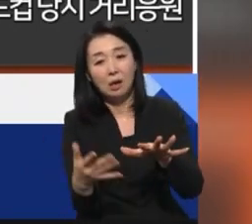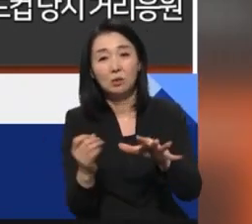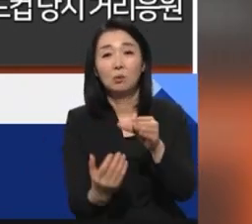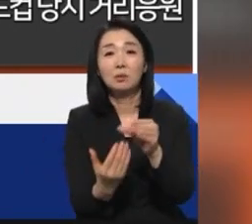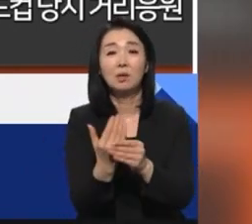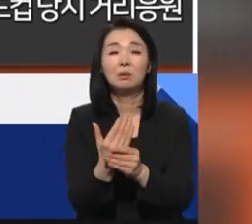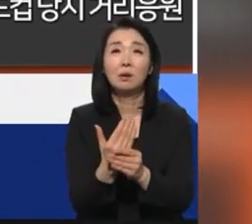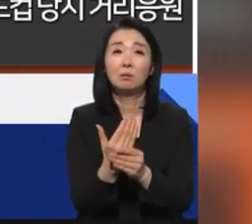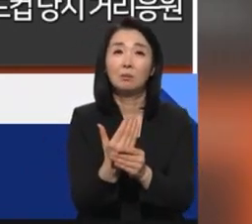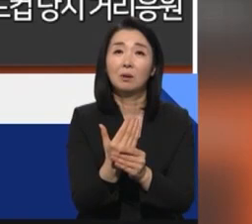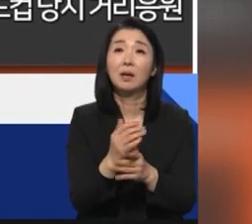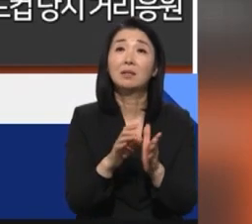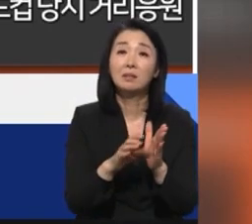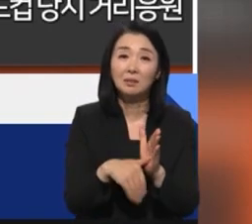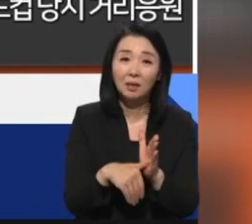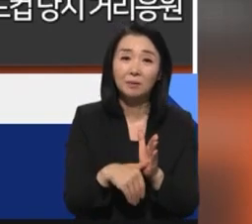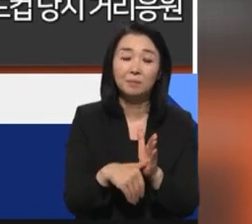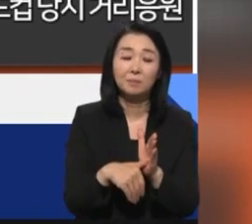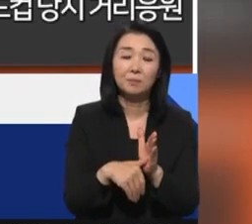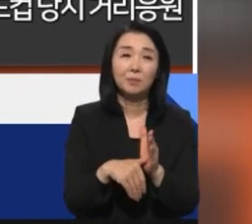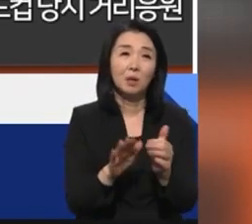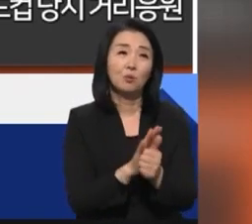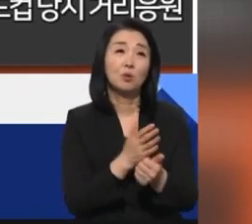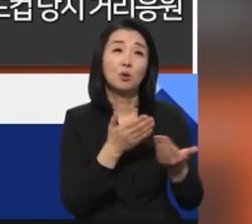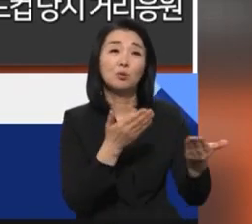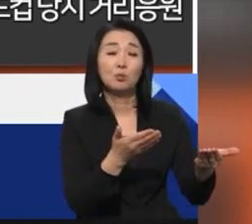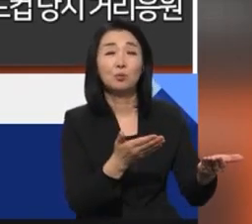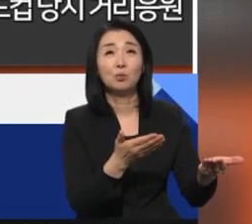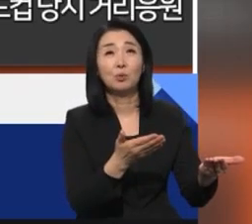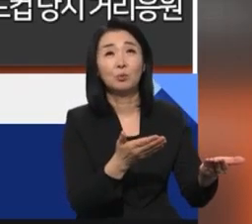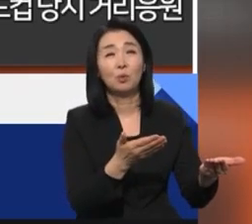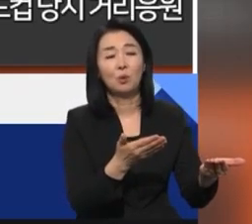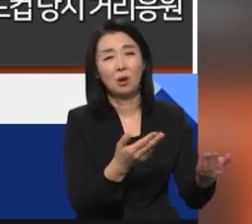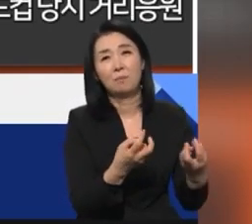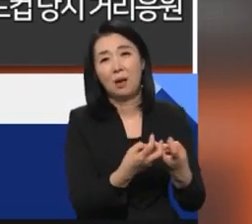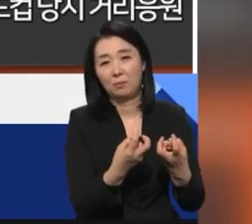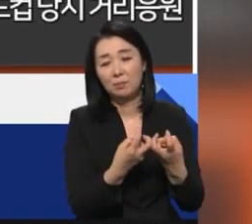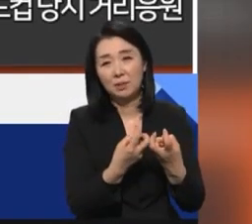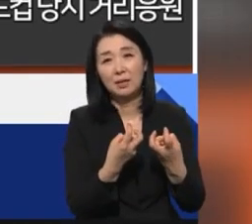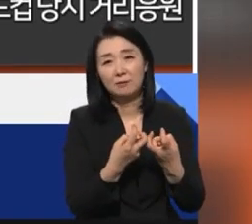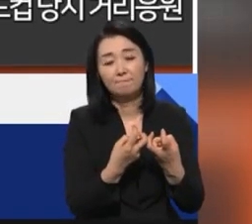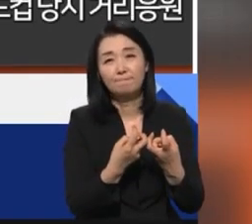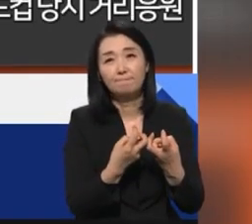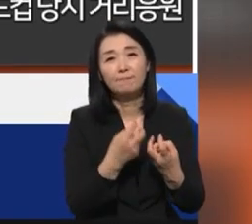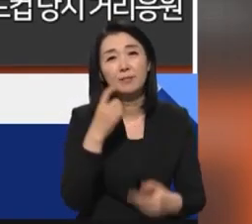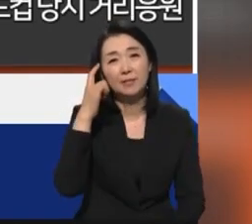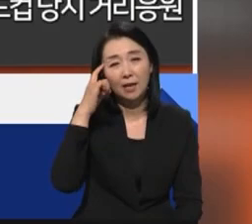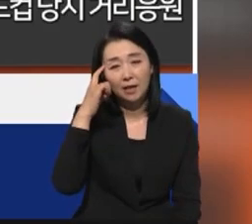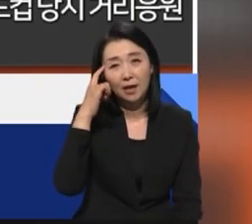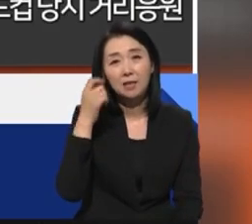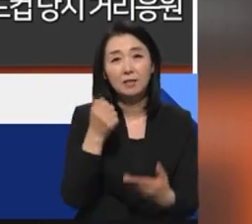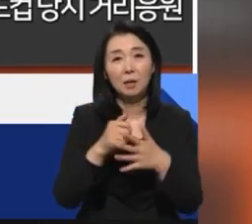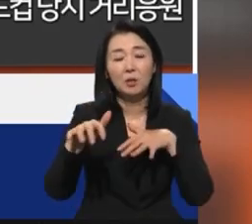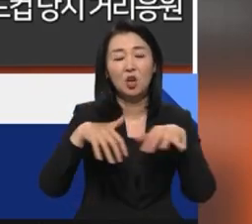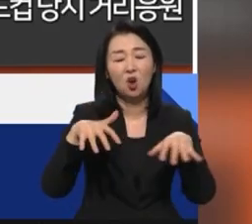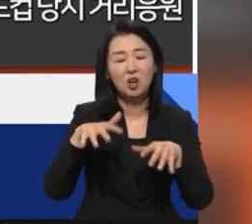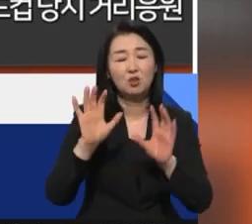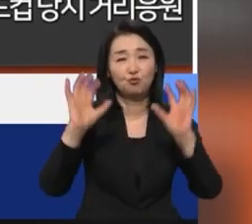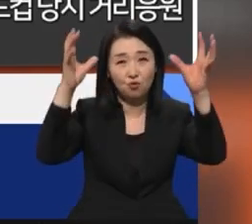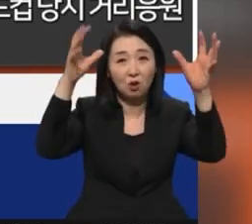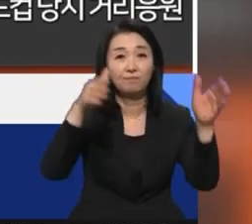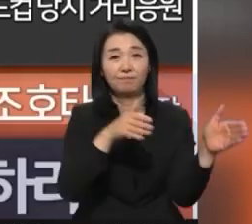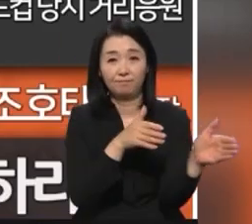사고가 발생을 했을 때 위로를 하는 것도 어떤 한 방법이지 않을까 해서 이렇게 다시 추진하게